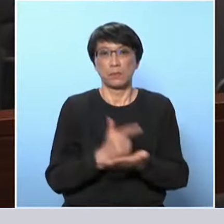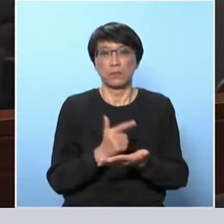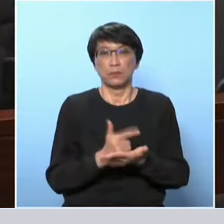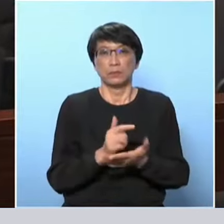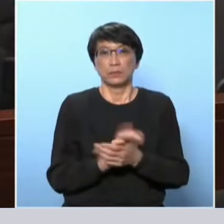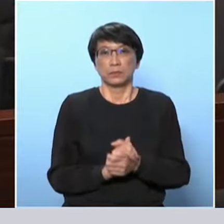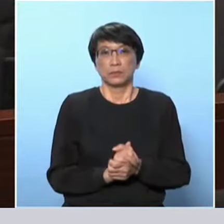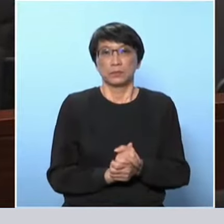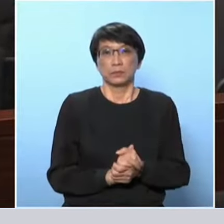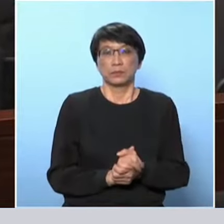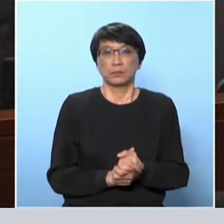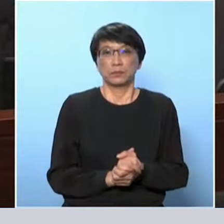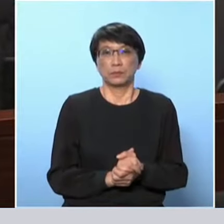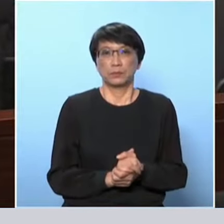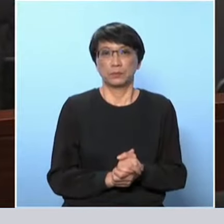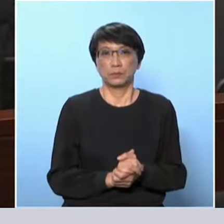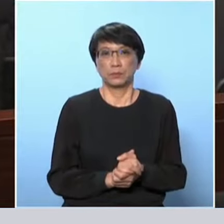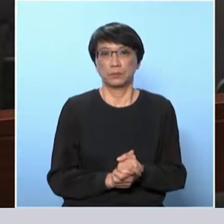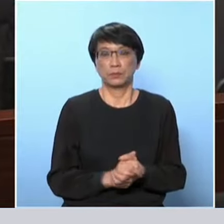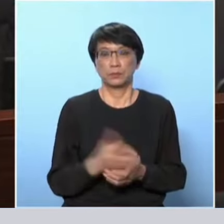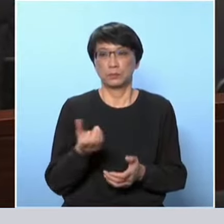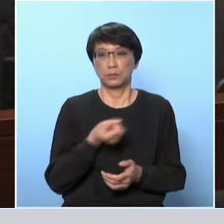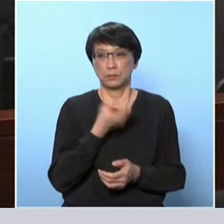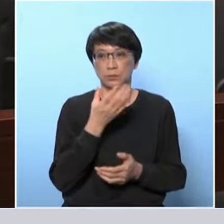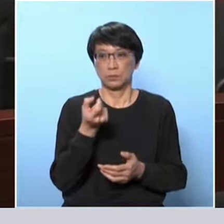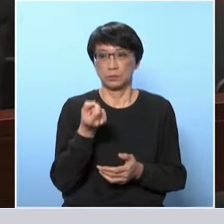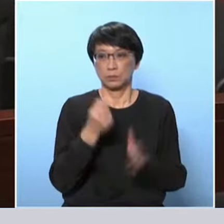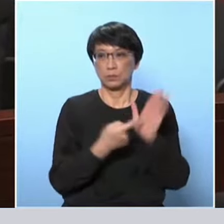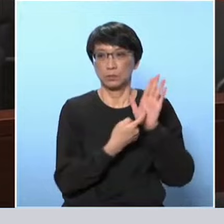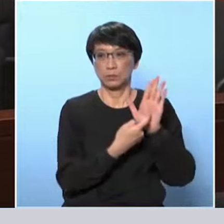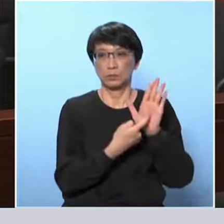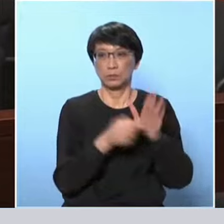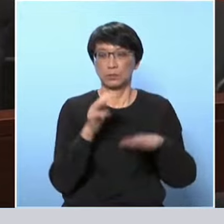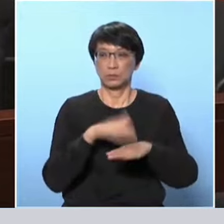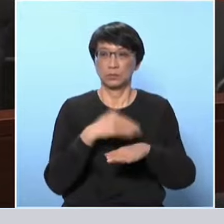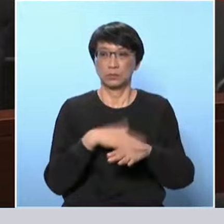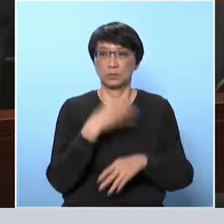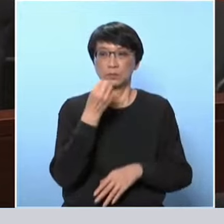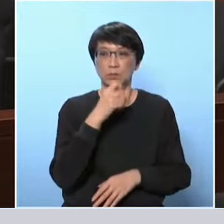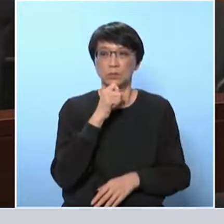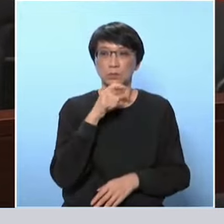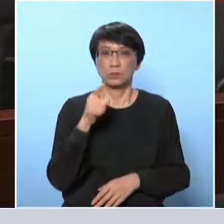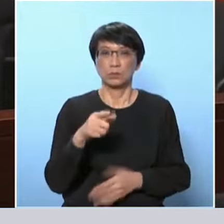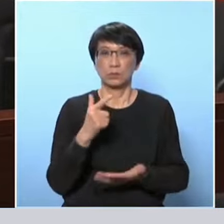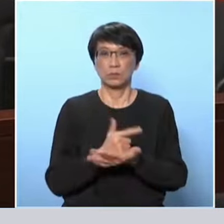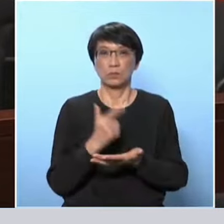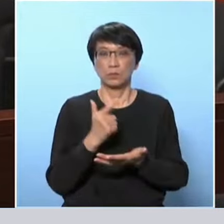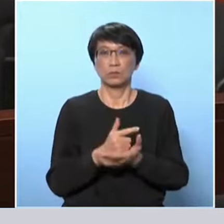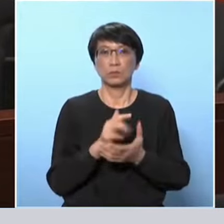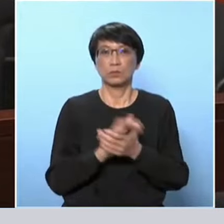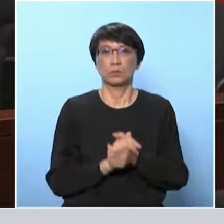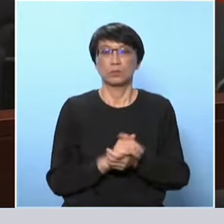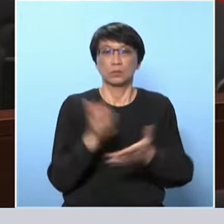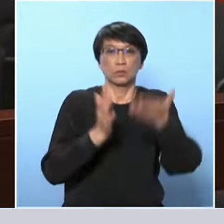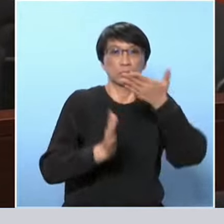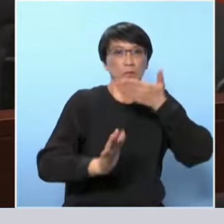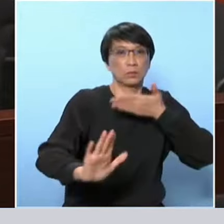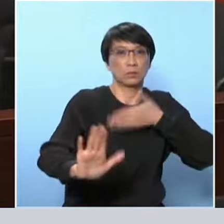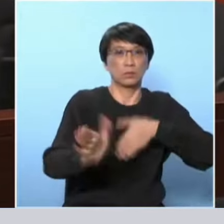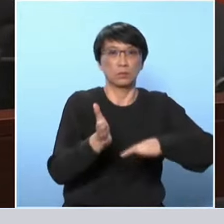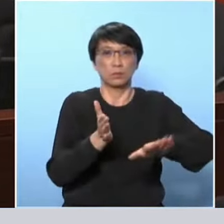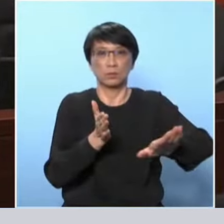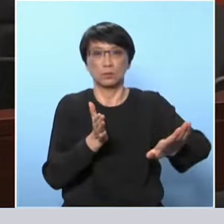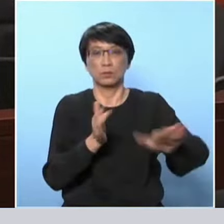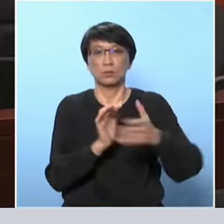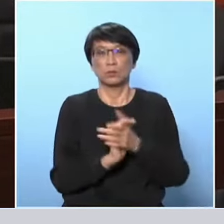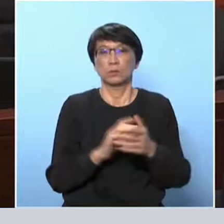我容許我講少少一個案例啦。其實啱啱香港有一套非常好嘅舞劇叫《詠春落幕》，